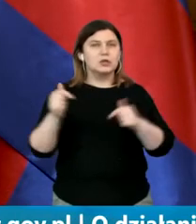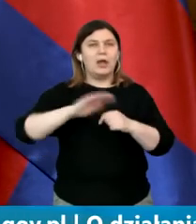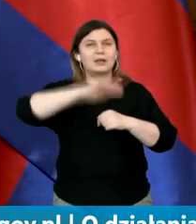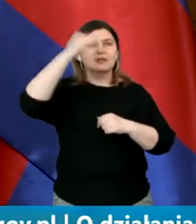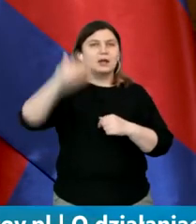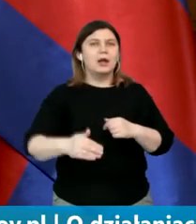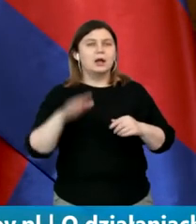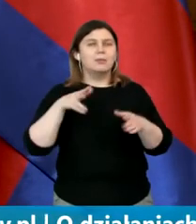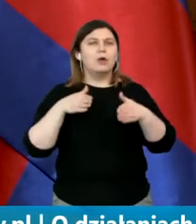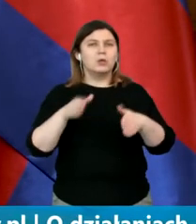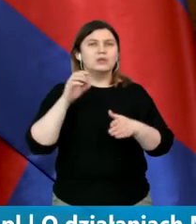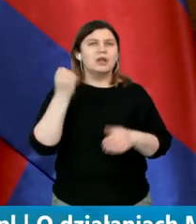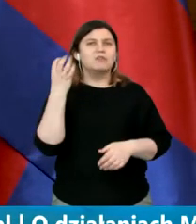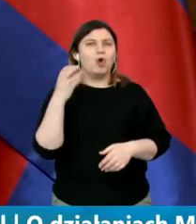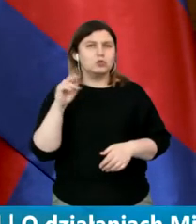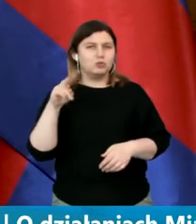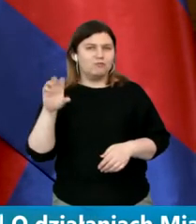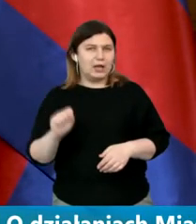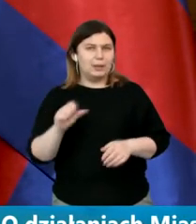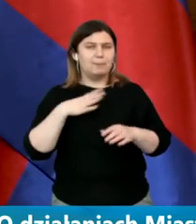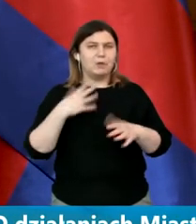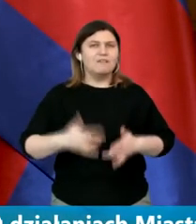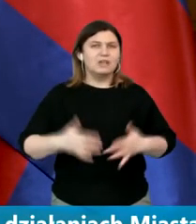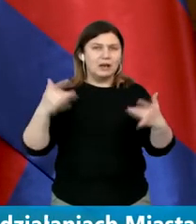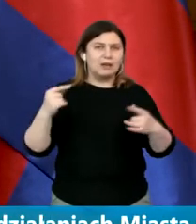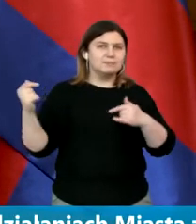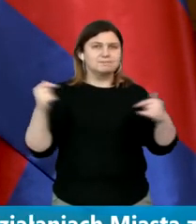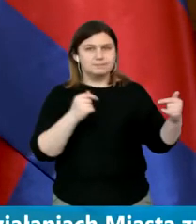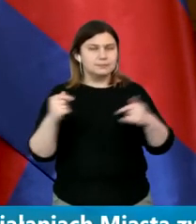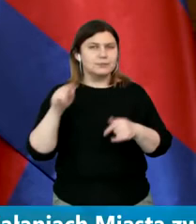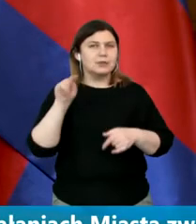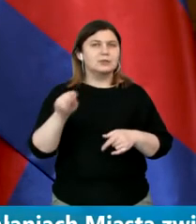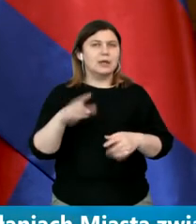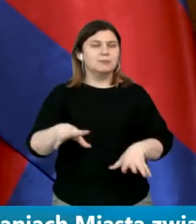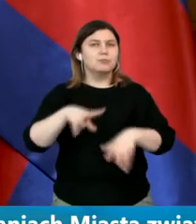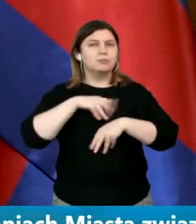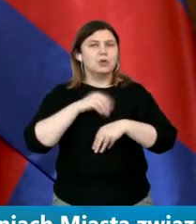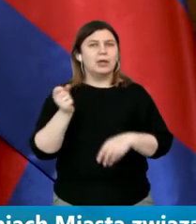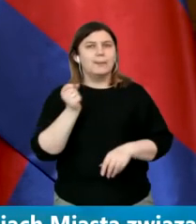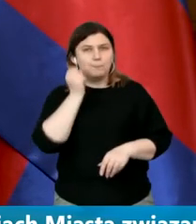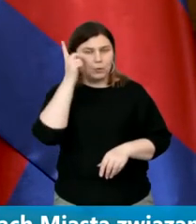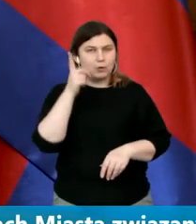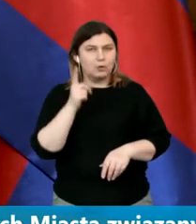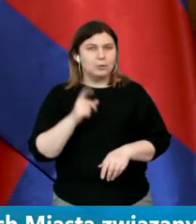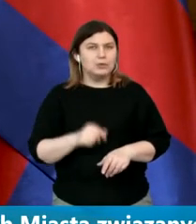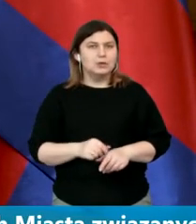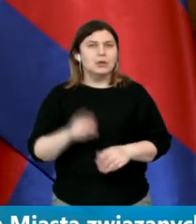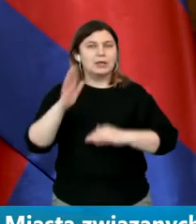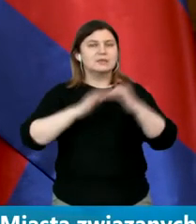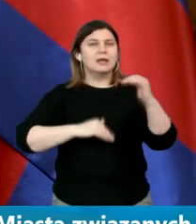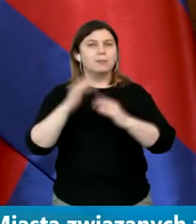trwała bardzo, bardzo długo i była wielowątkowa. Tam została przyjęta koncepcja